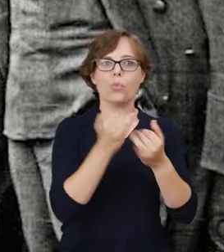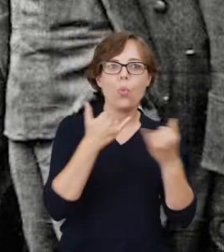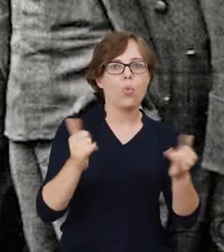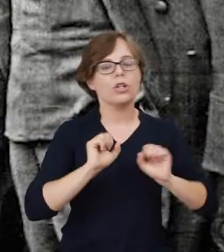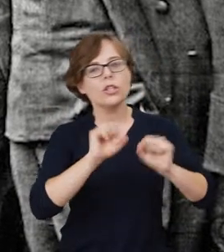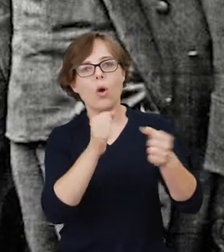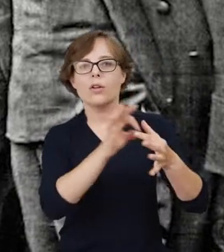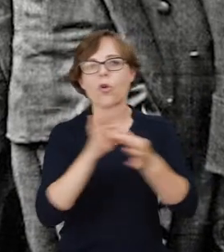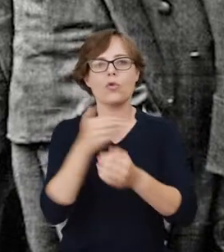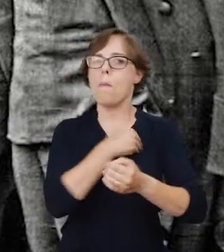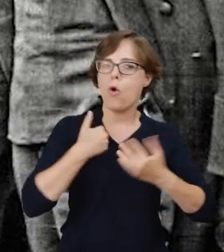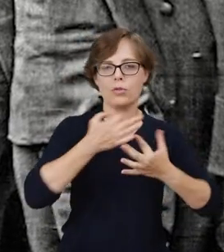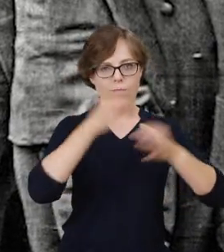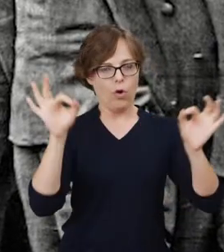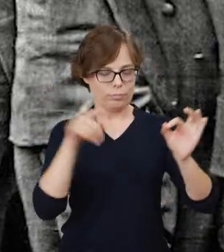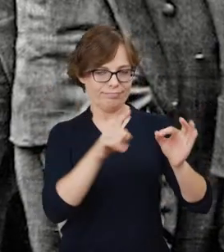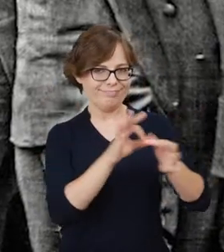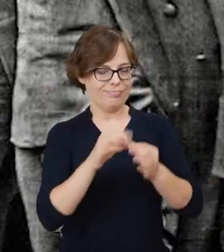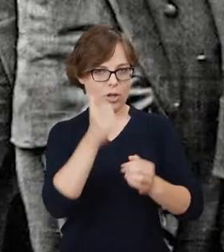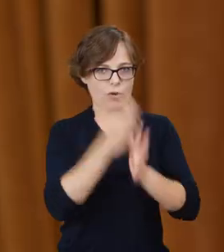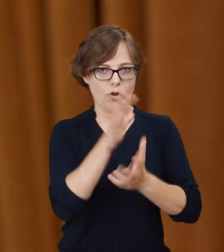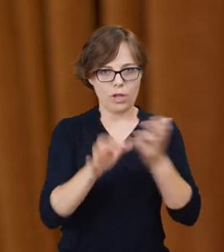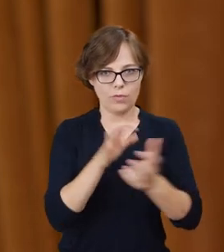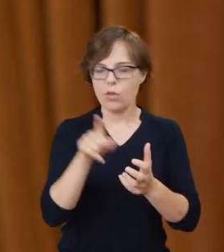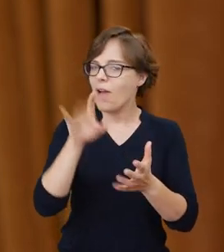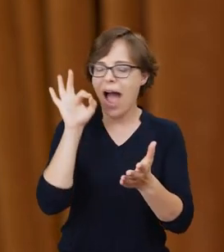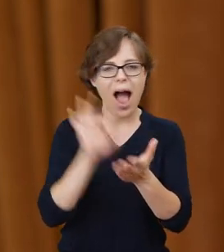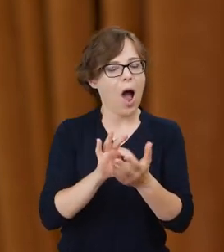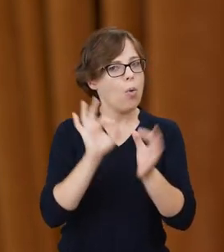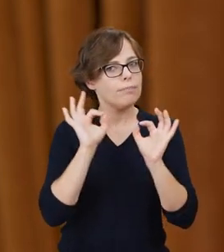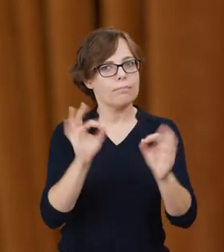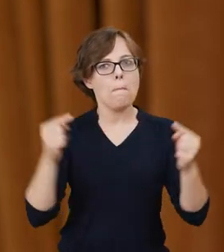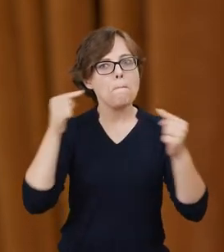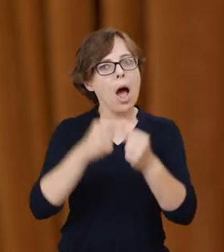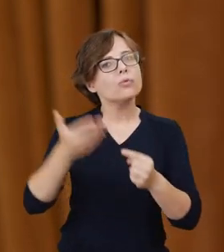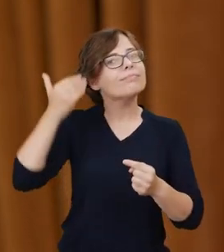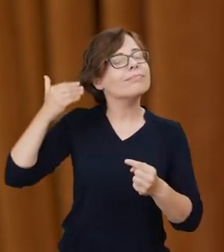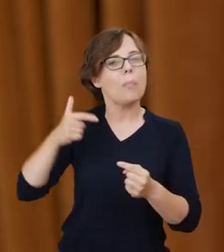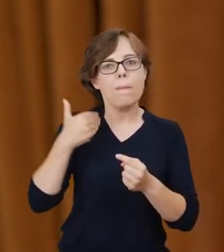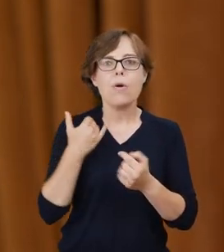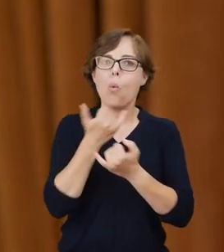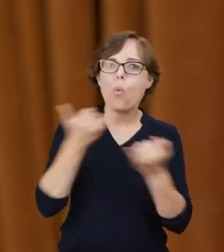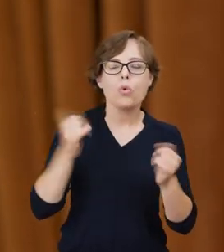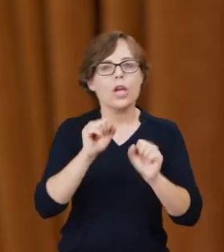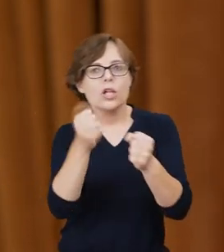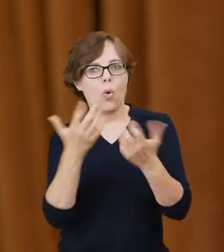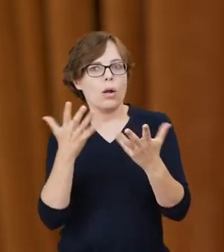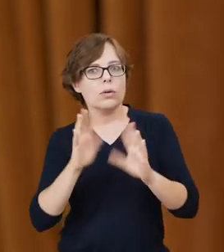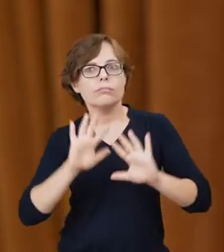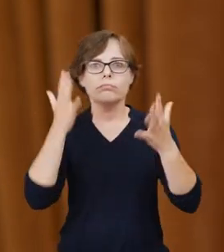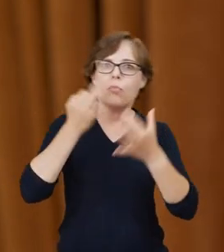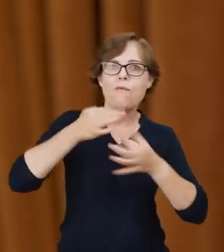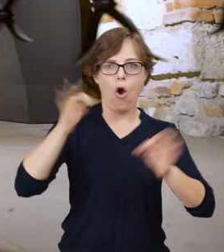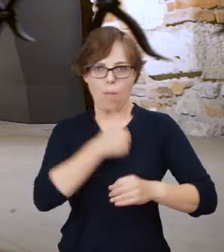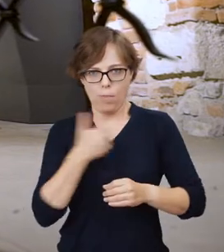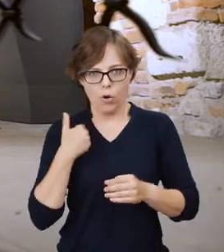niepodległościowymi związanymi z I wojną światową, co było kontynuacją tego niepodległościowego charakteru pałacu, o której słyszeliśmy